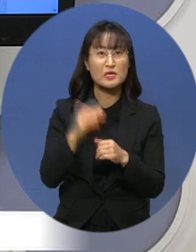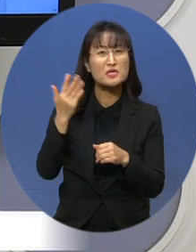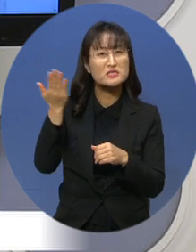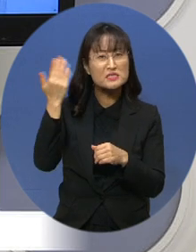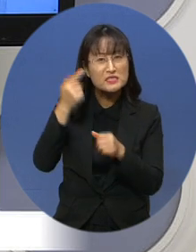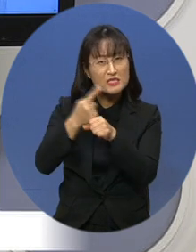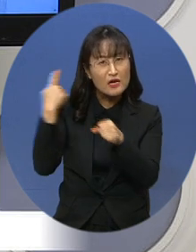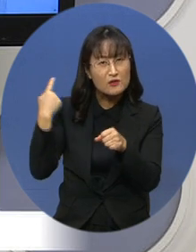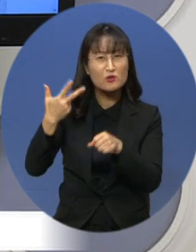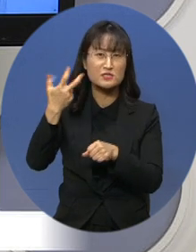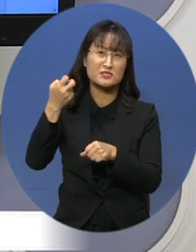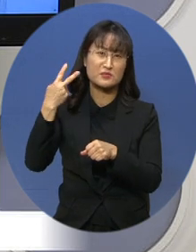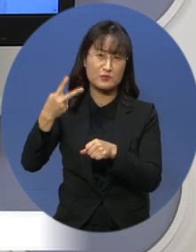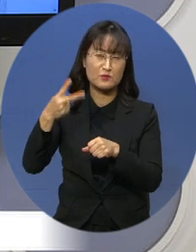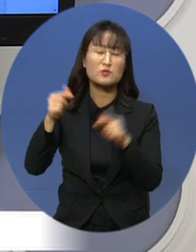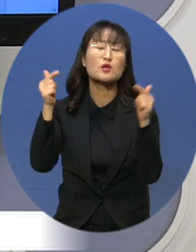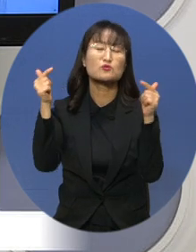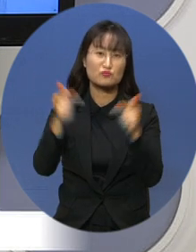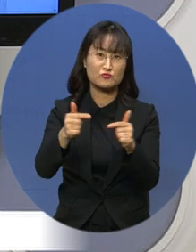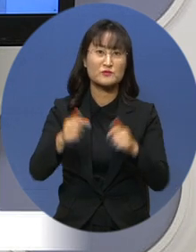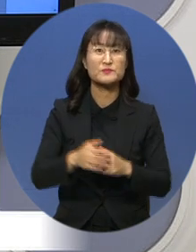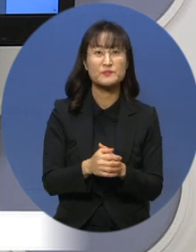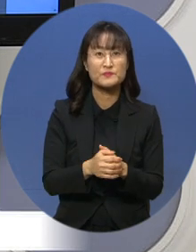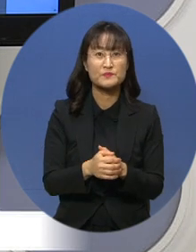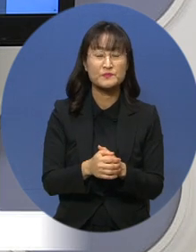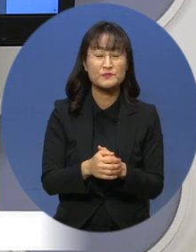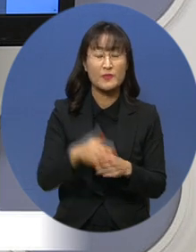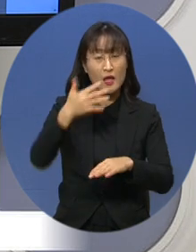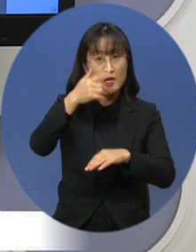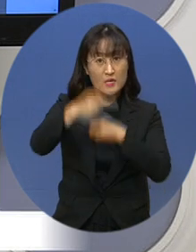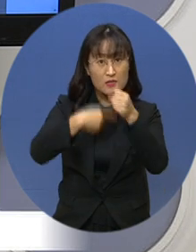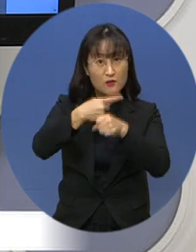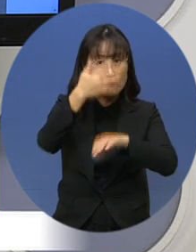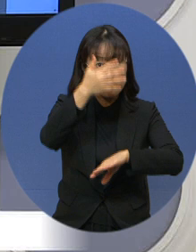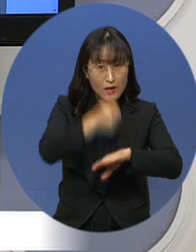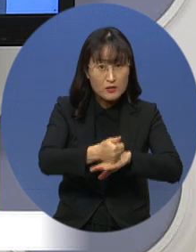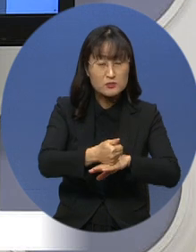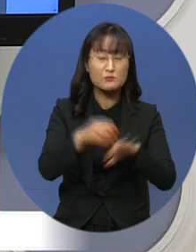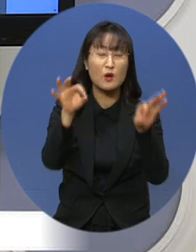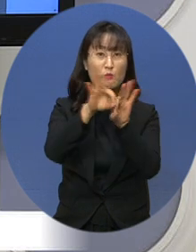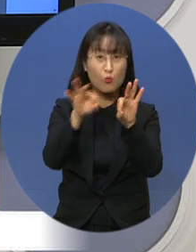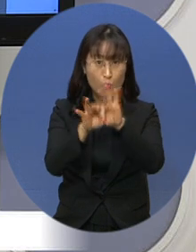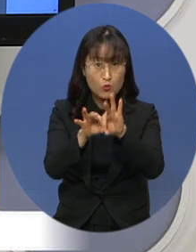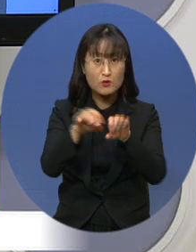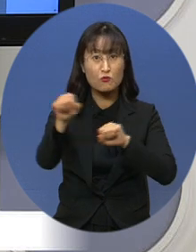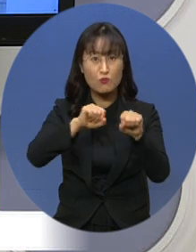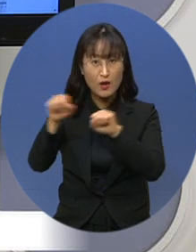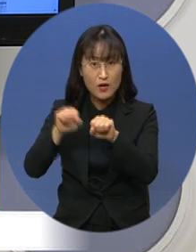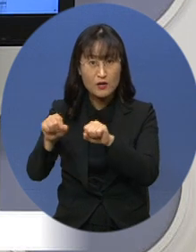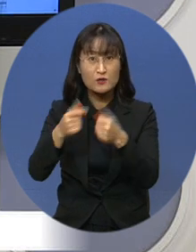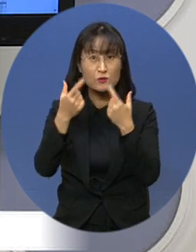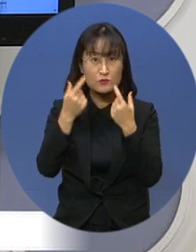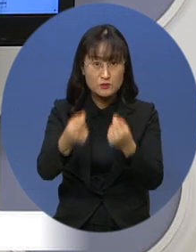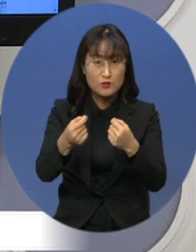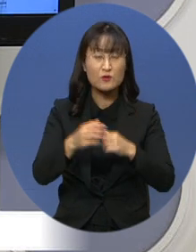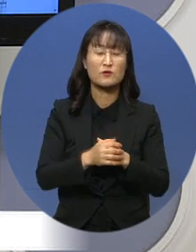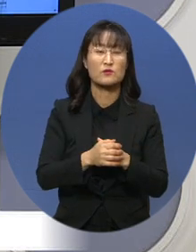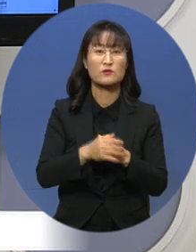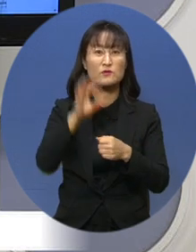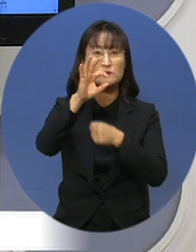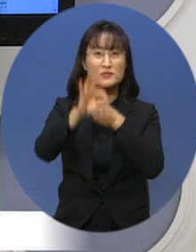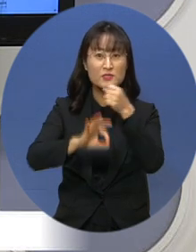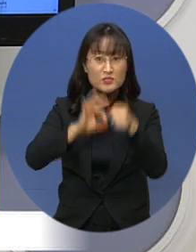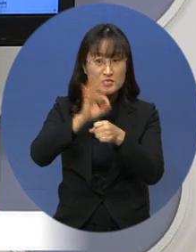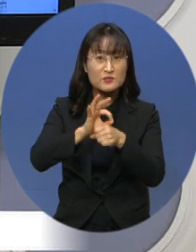겟습니다 연말 연시 모금 캠페인 이라는 최초의 취지에 맞춰 10년만에 기간이